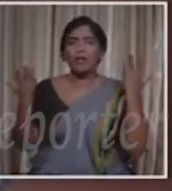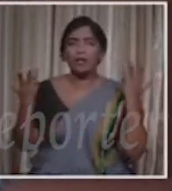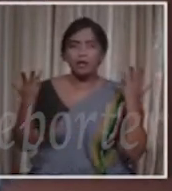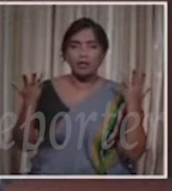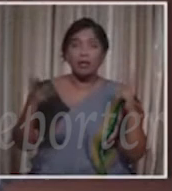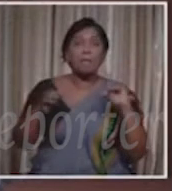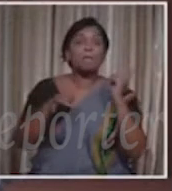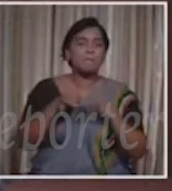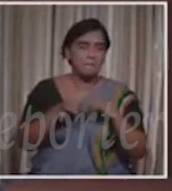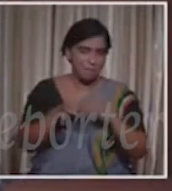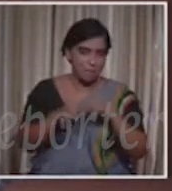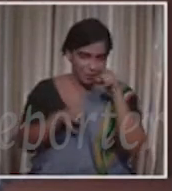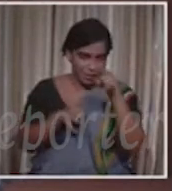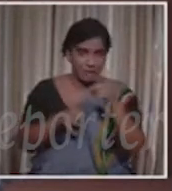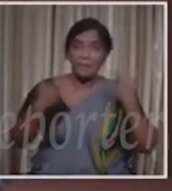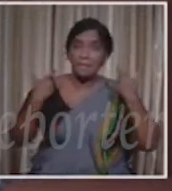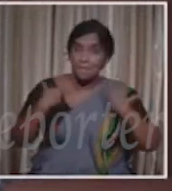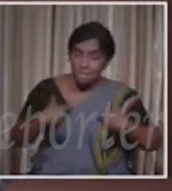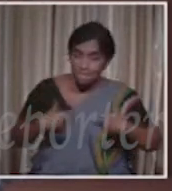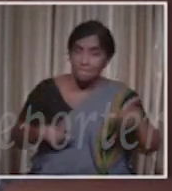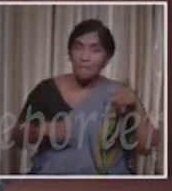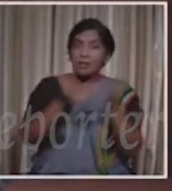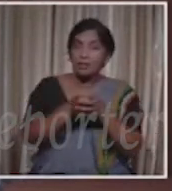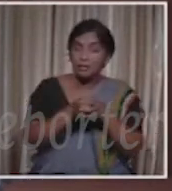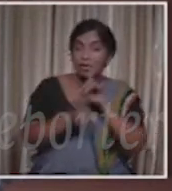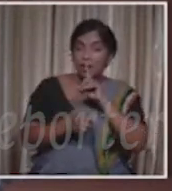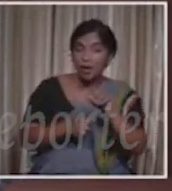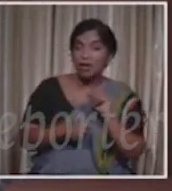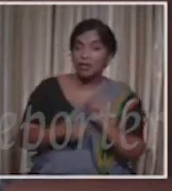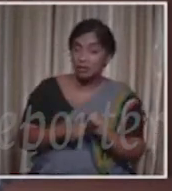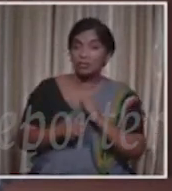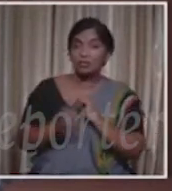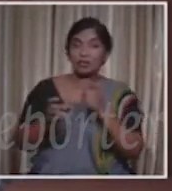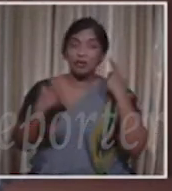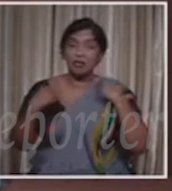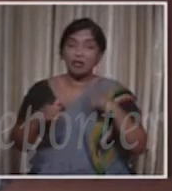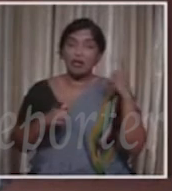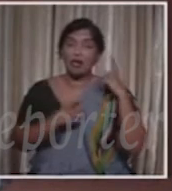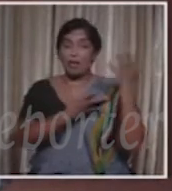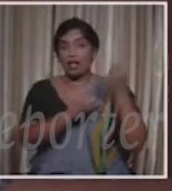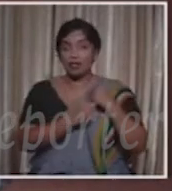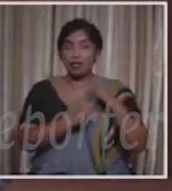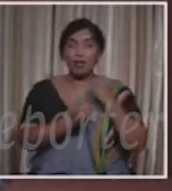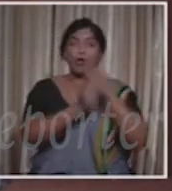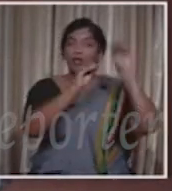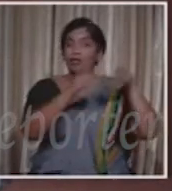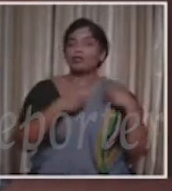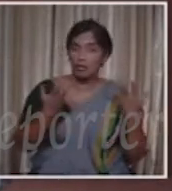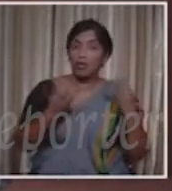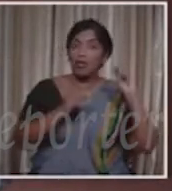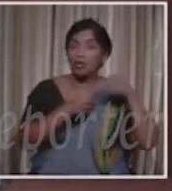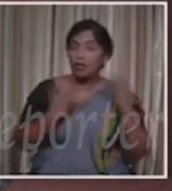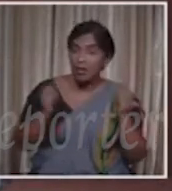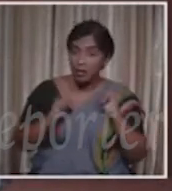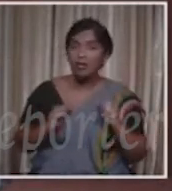ඇයි පොලිසිය වෙව්වේ නැත්තේ? තිබුණා ප්‍රශ්නයක්. මහින්ද රාජපක්ෂ මහත්මගේ කඳවුර මොකද්ද කියන්නේ? එතුමගේ ආරක්ෂාව වෙනුවෙන් හමුදාව ඉල්ලුවා, පොලිසිය ඉල්ලුවා,